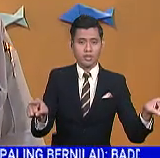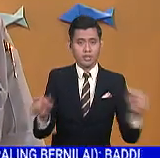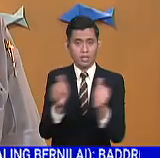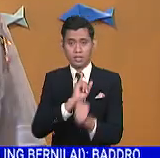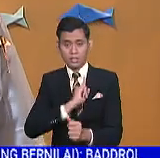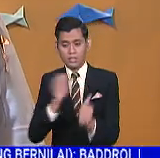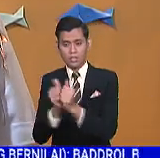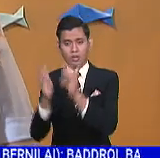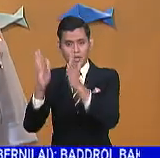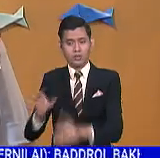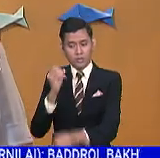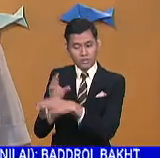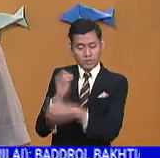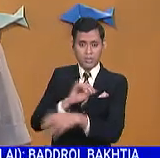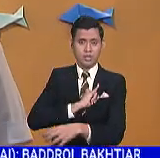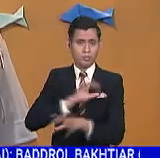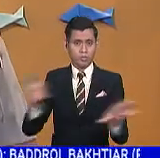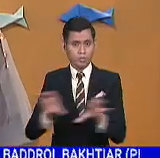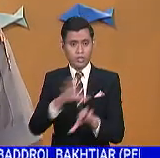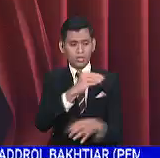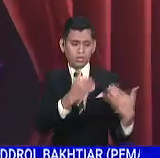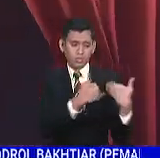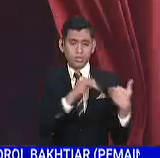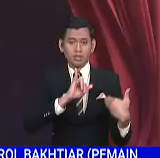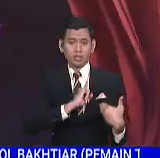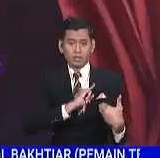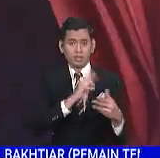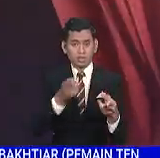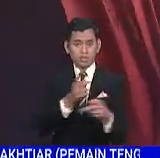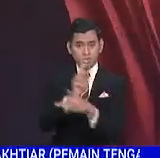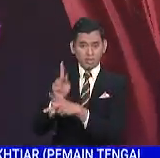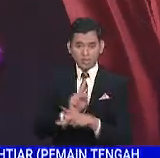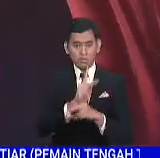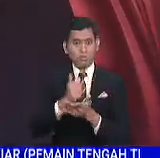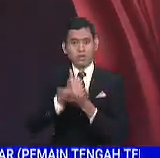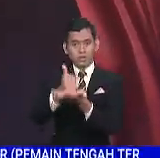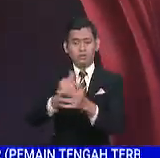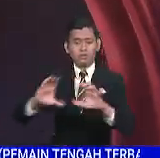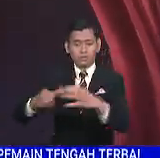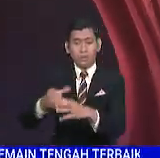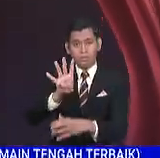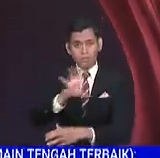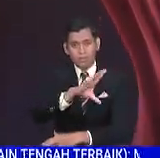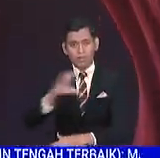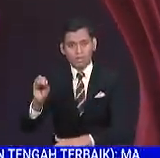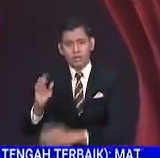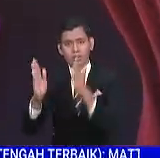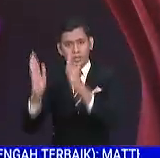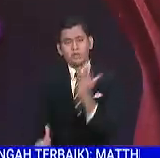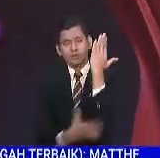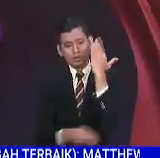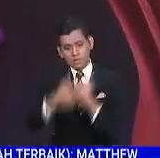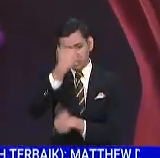lain ialah komitmen yang saya ambil dan tanggungjawab yang saya pegang. Bagi membantu golongan B40 dan asnaf yang terjejas